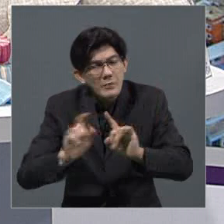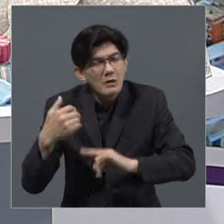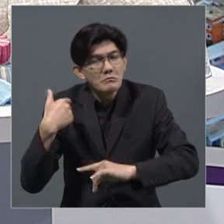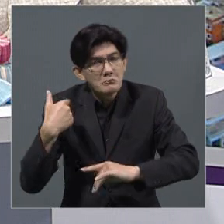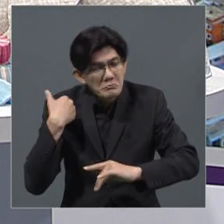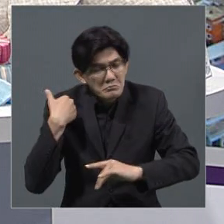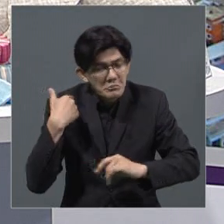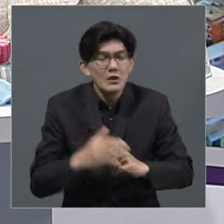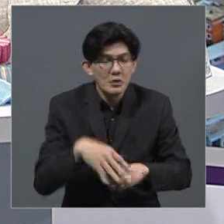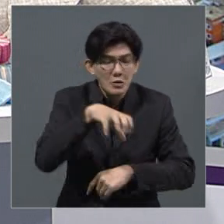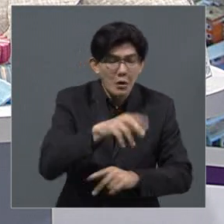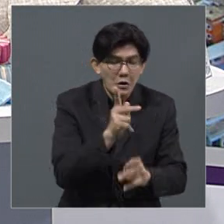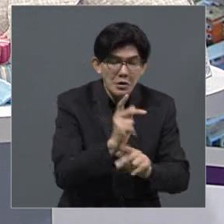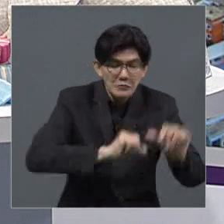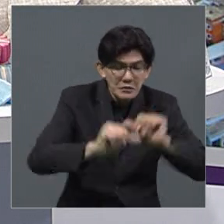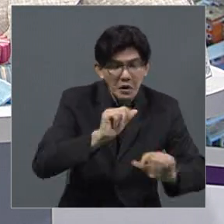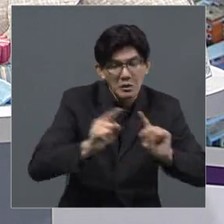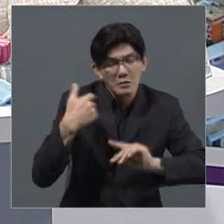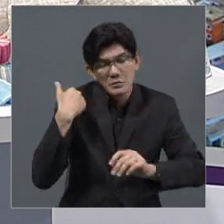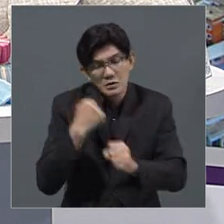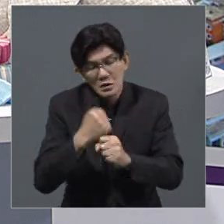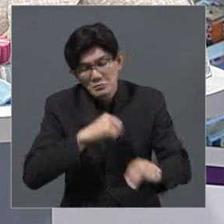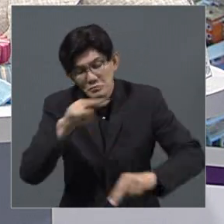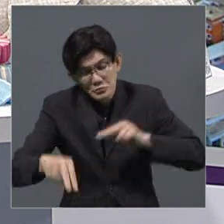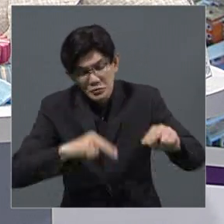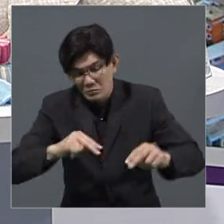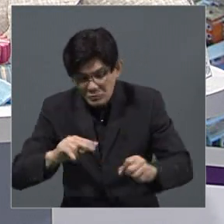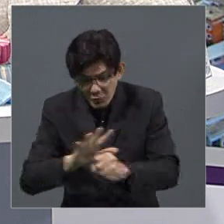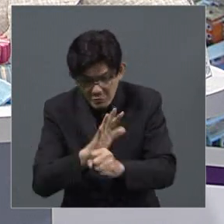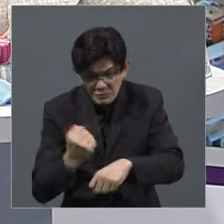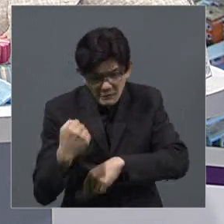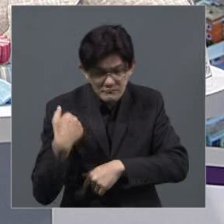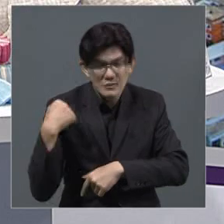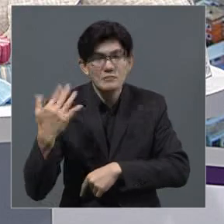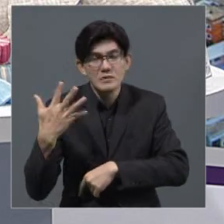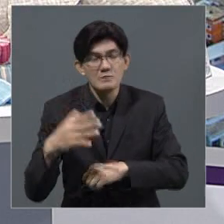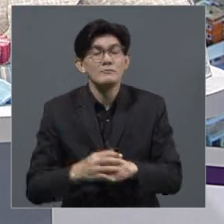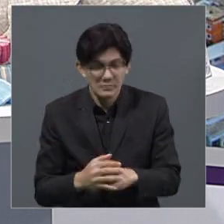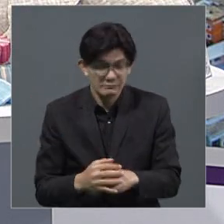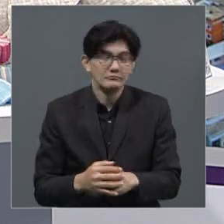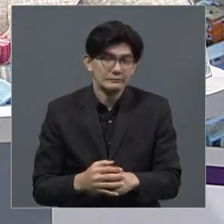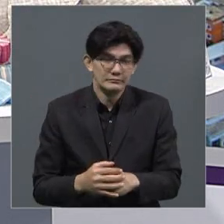กอบการจัดเก็บโกดังต่างๆนั้นมีการตรวจสอบอย่างถ้วนถี่แล้วก็ครบถ้วนหรือไม่ทำให้เกิดเหตุการณ์แบบนี้เกิดขึ้นนะคะ